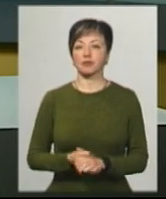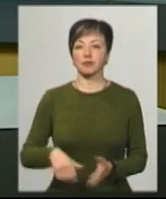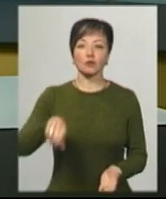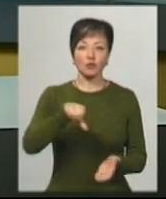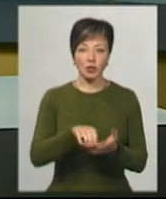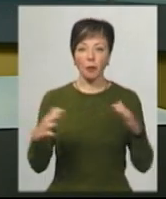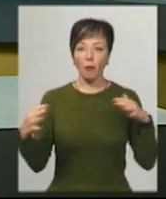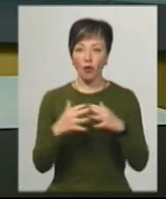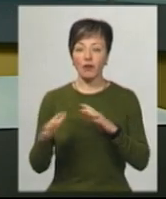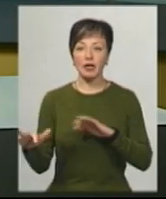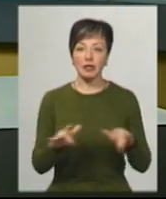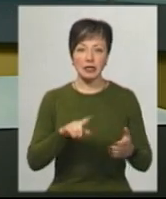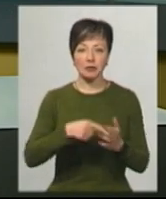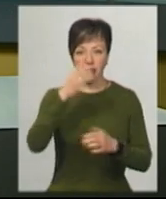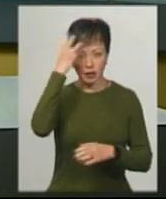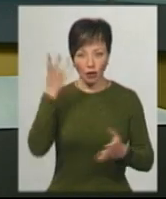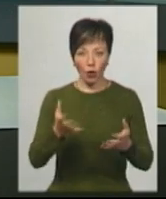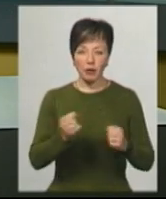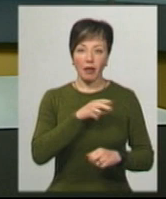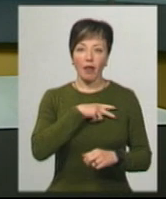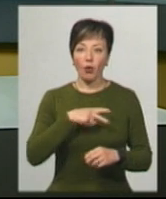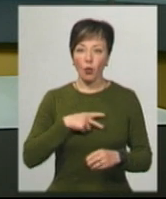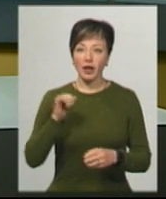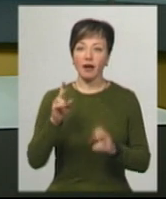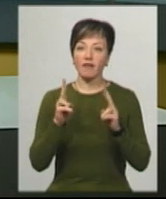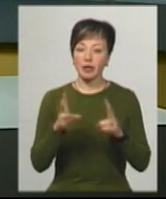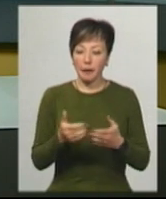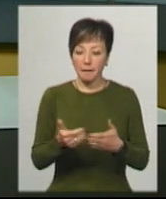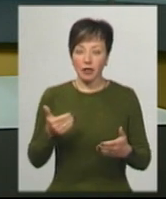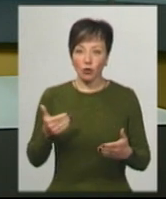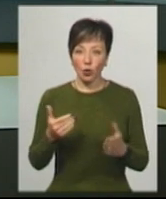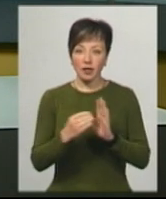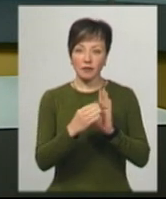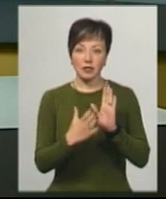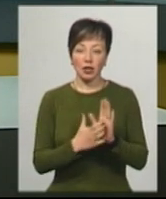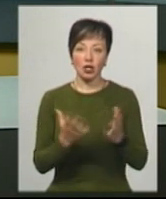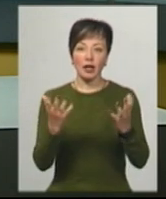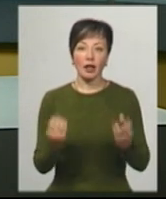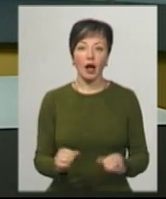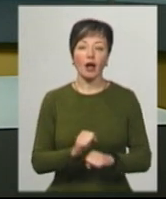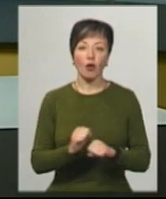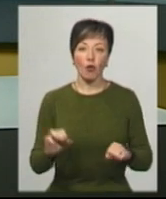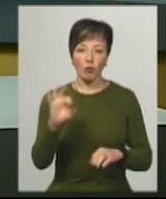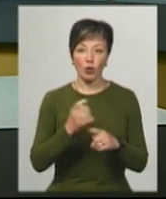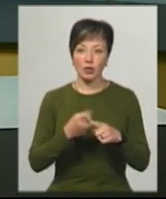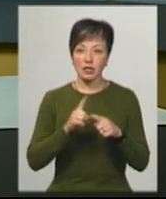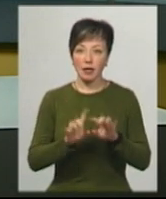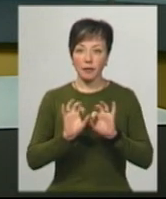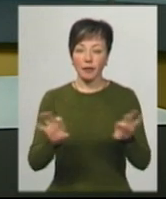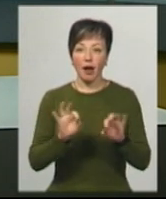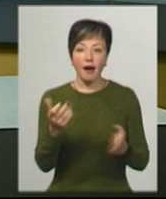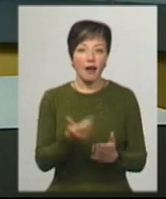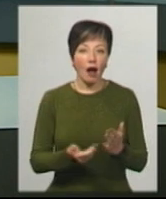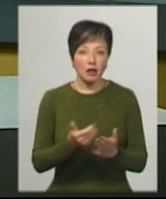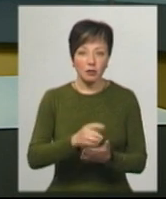Учасники бойових дій з Хмельницького отримали нагороди та квартири напередодні відзначення Дня Героїв. Про це Суспільному сказав радник